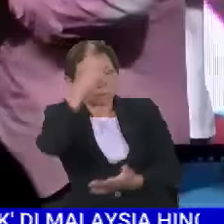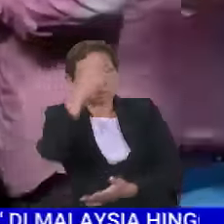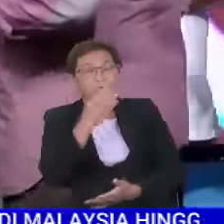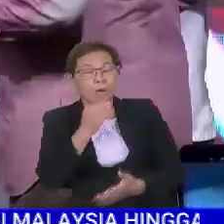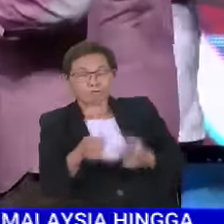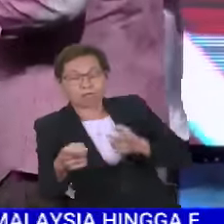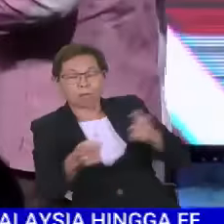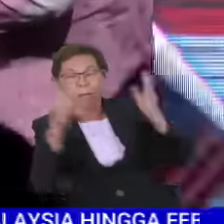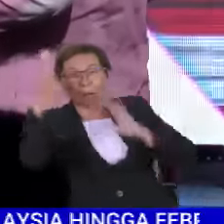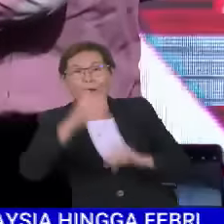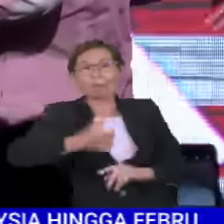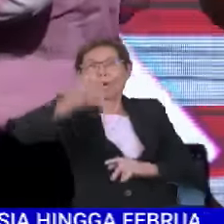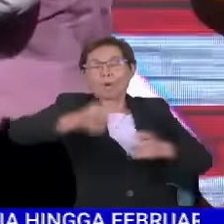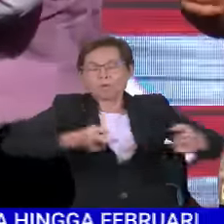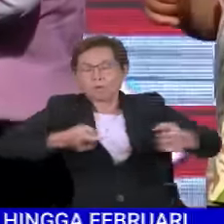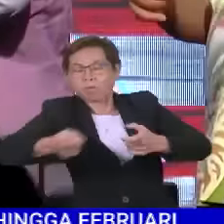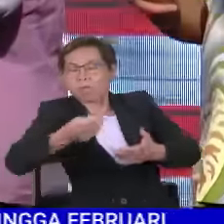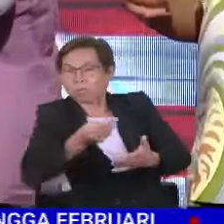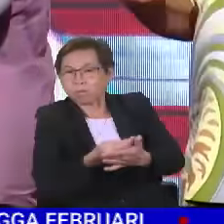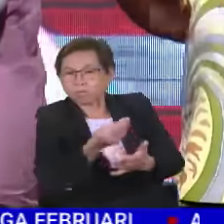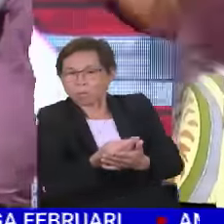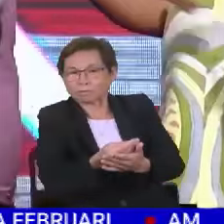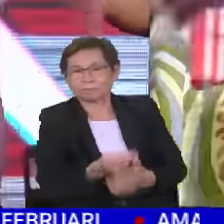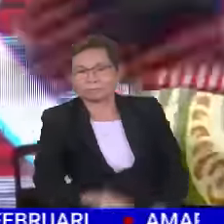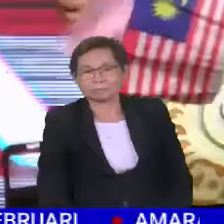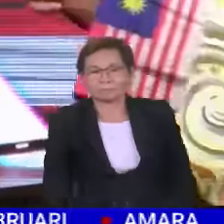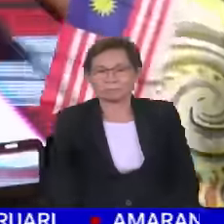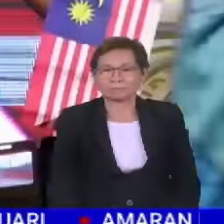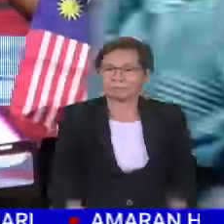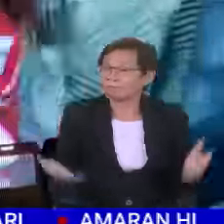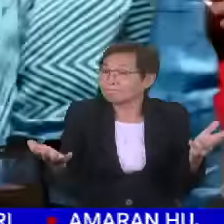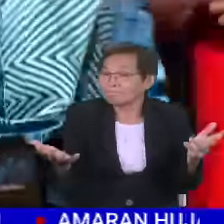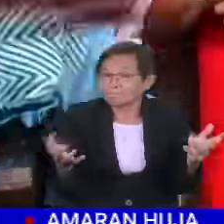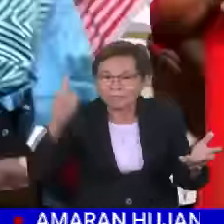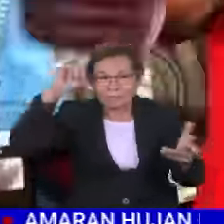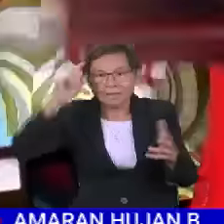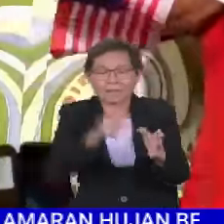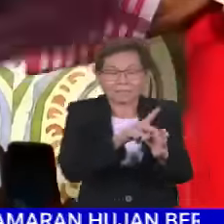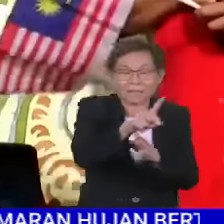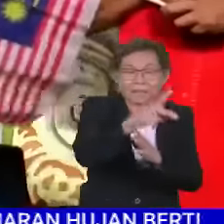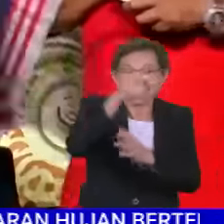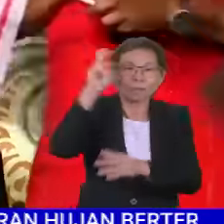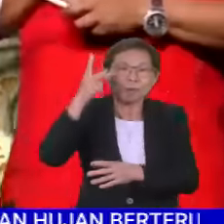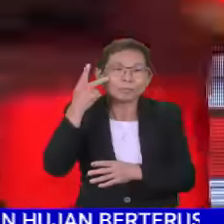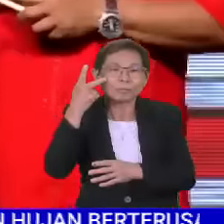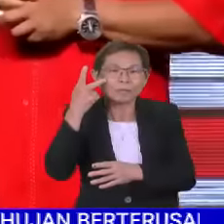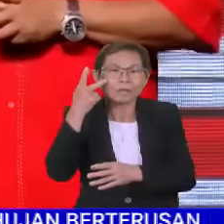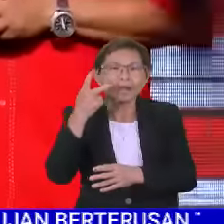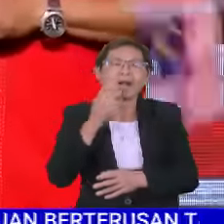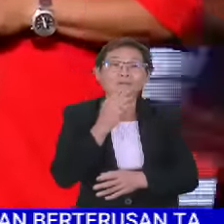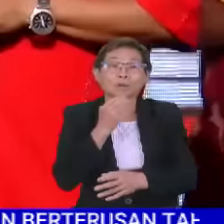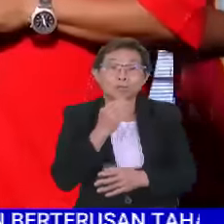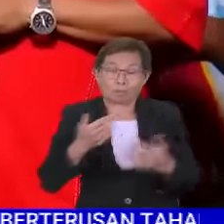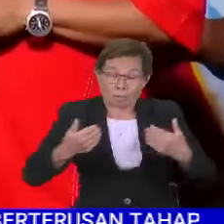negara, terutama dalam pengurusan kewangan. Bagaimanapun, kerjaya politik Datuk Seri Anwar tidak terlepas